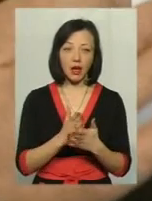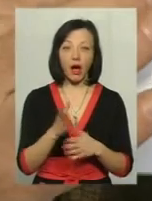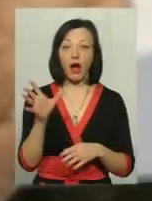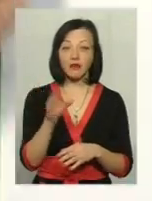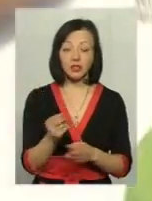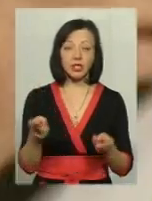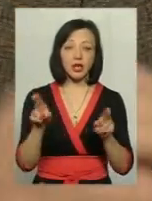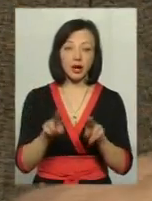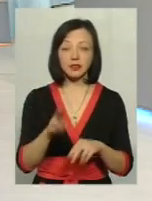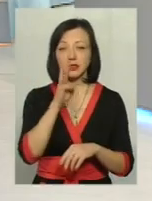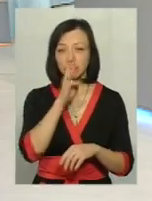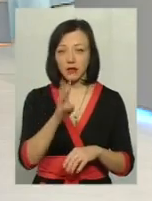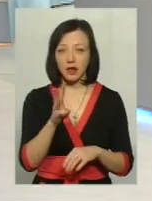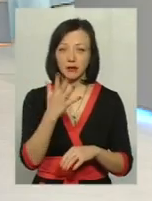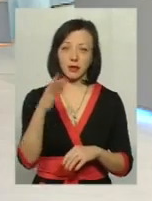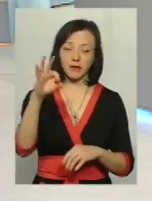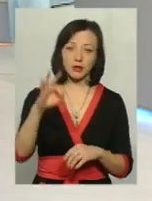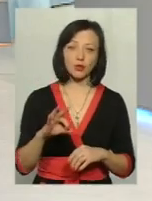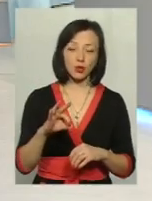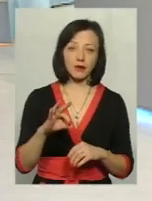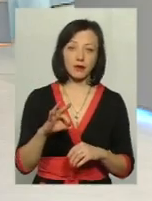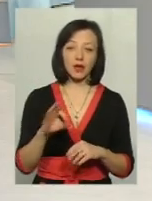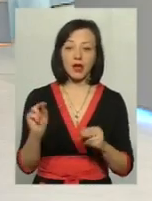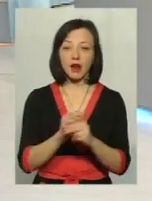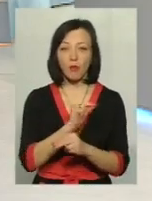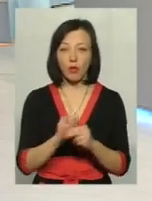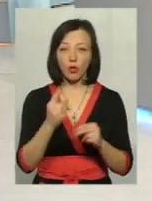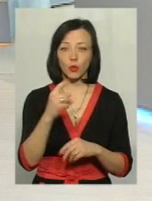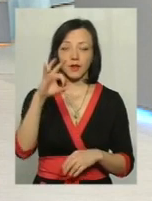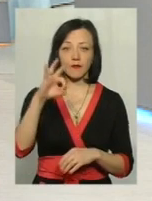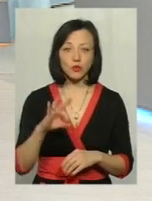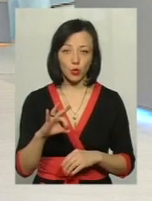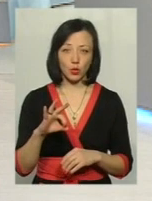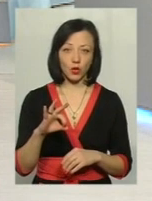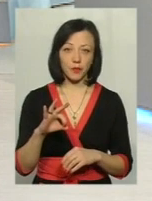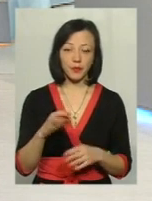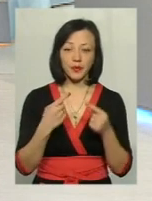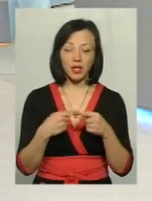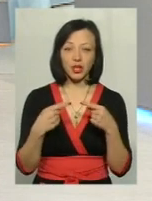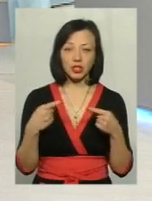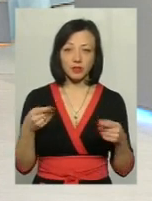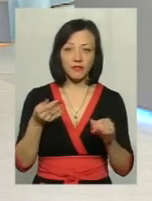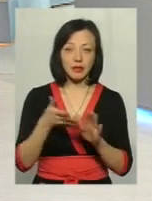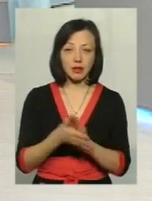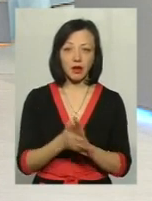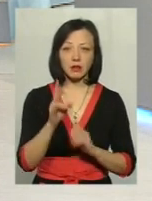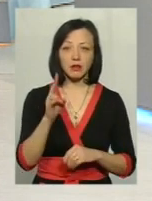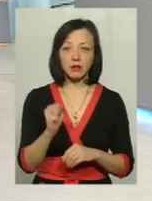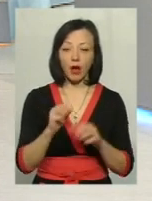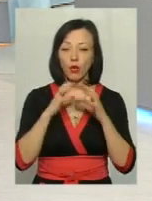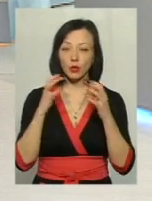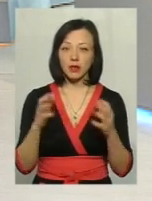решта – зарплата там 5%, ремонти 1%, інші там витрати на